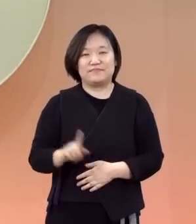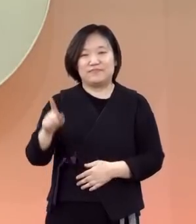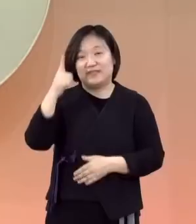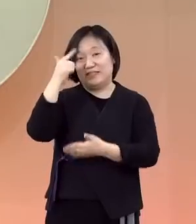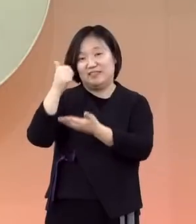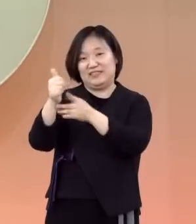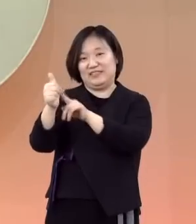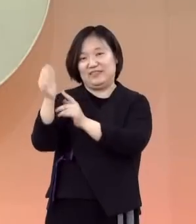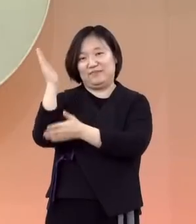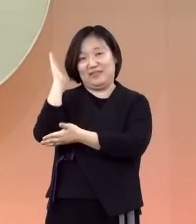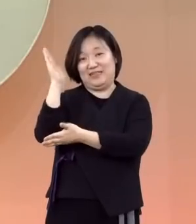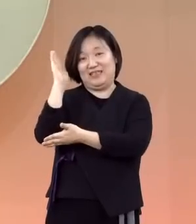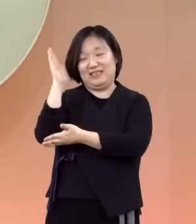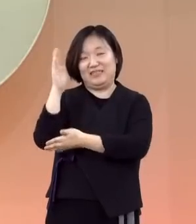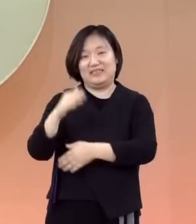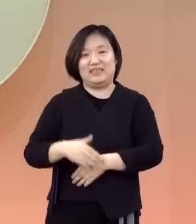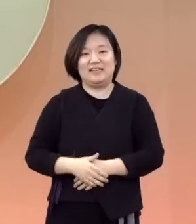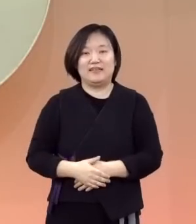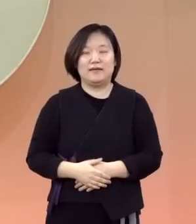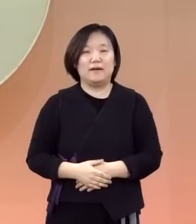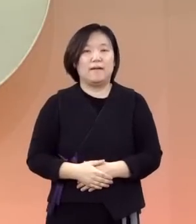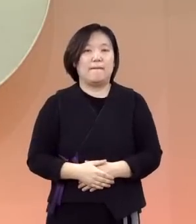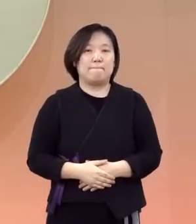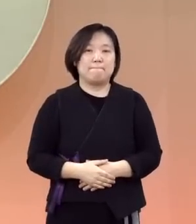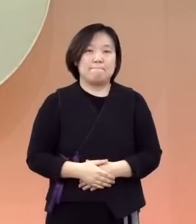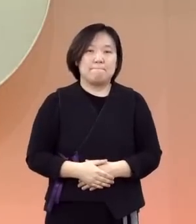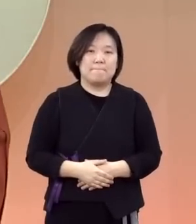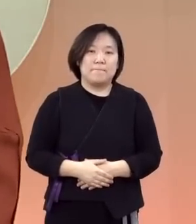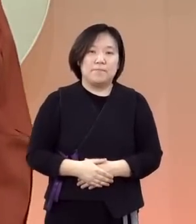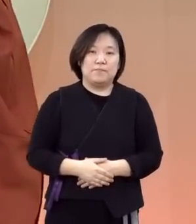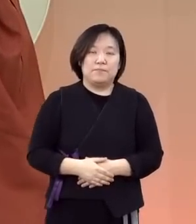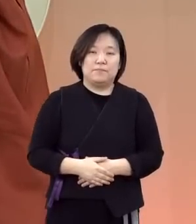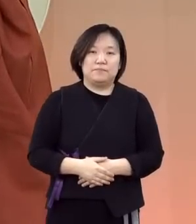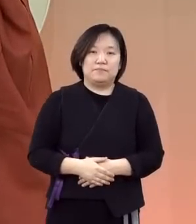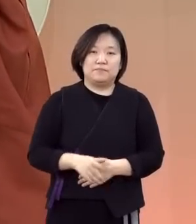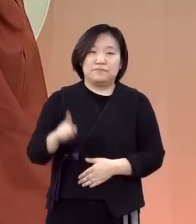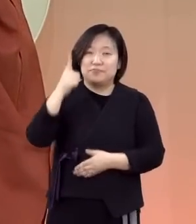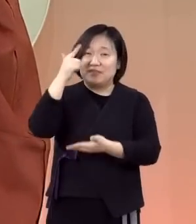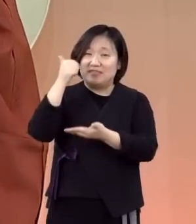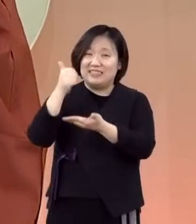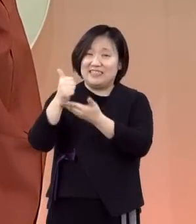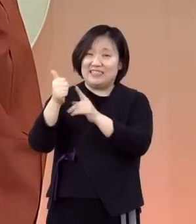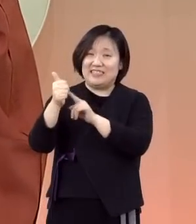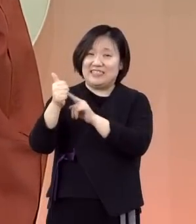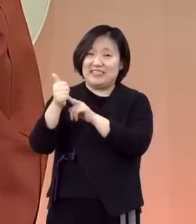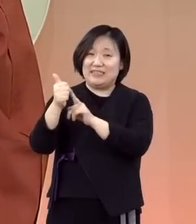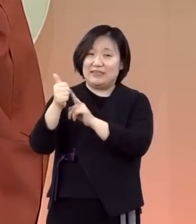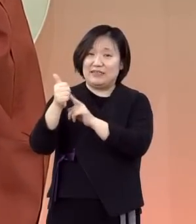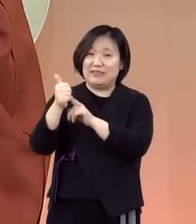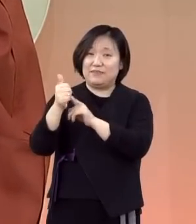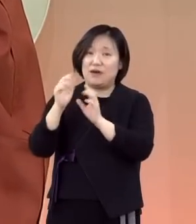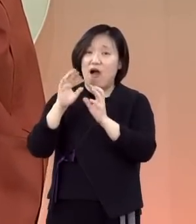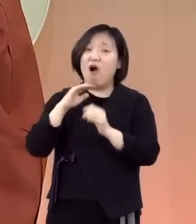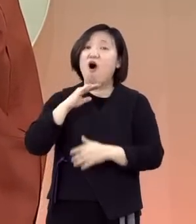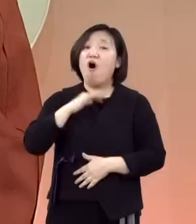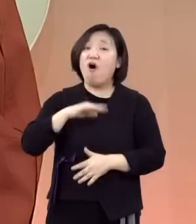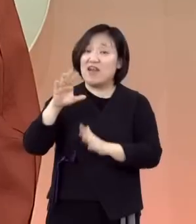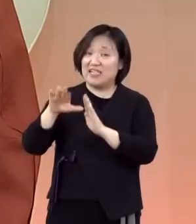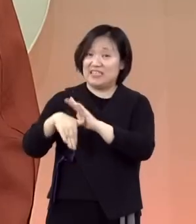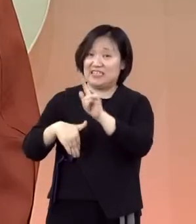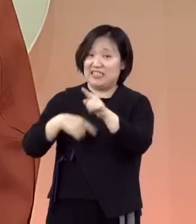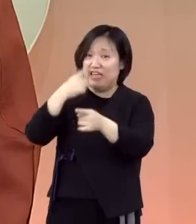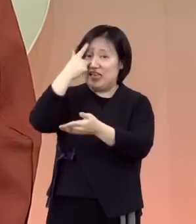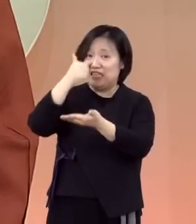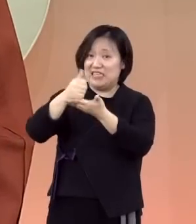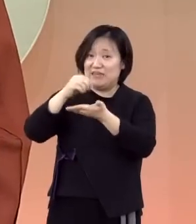에관한이야기입니다. 그는아주어린나이에사제서품을받은것으로보인다 .그